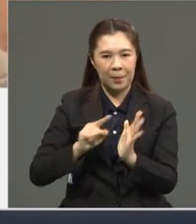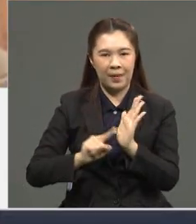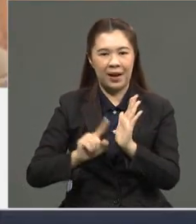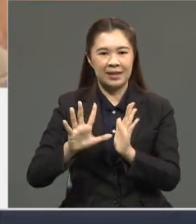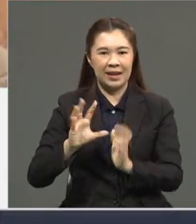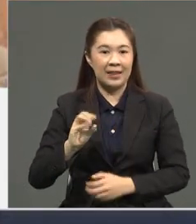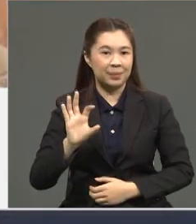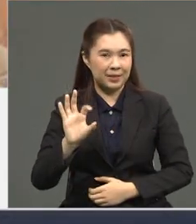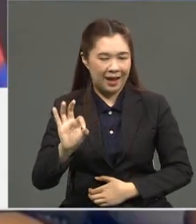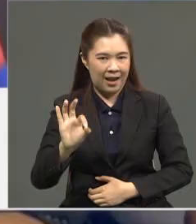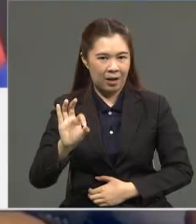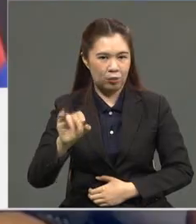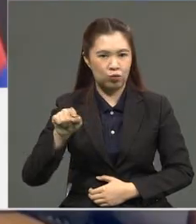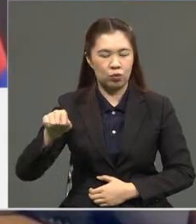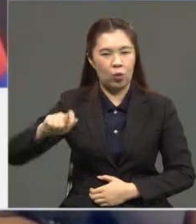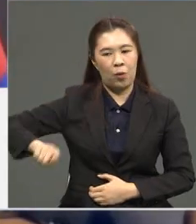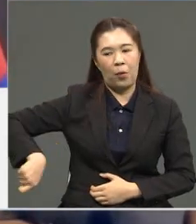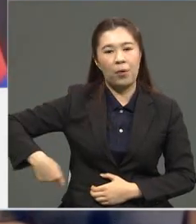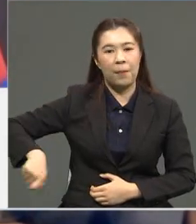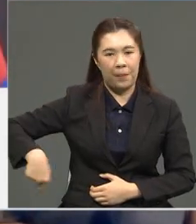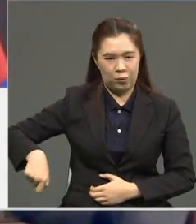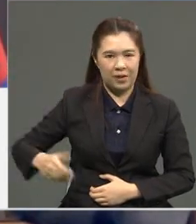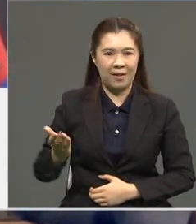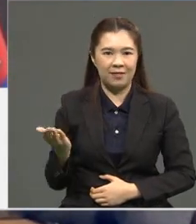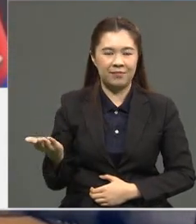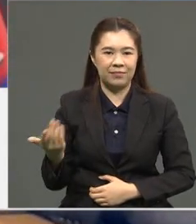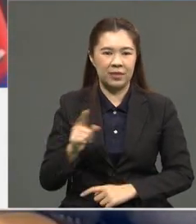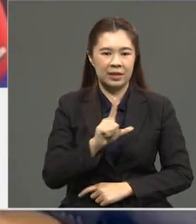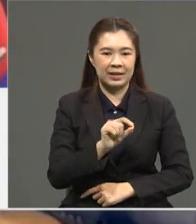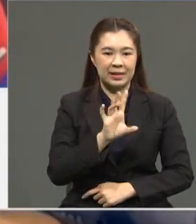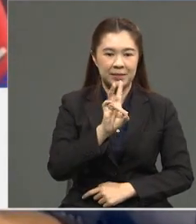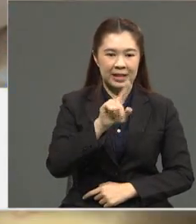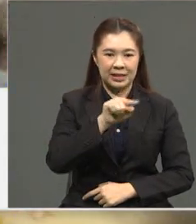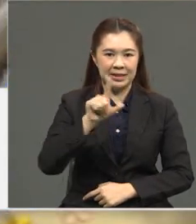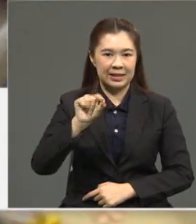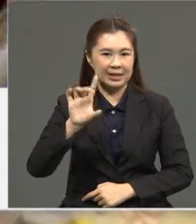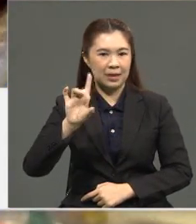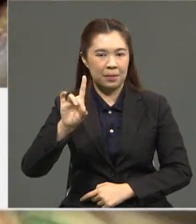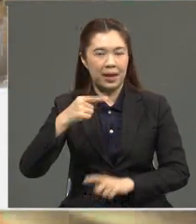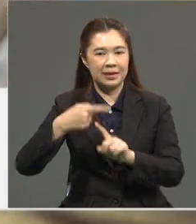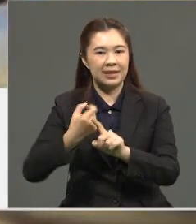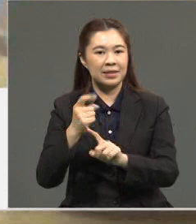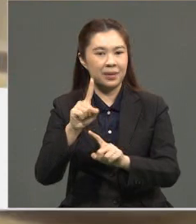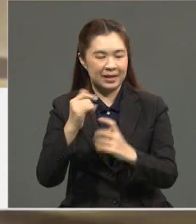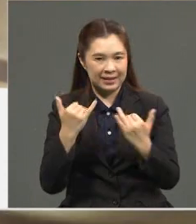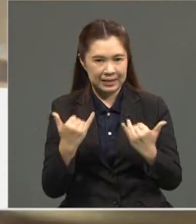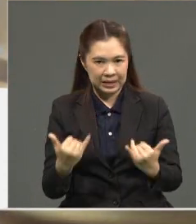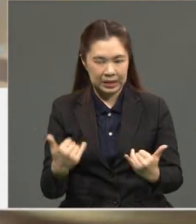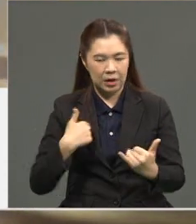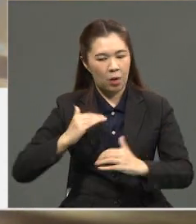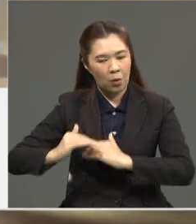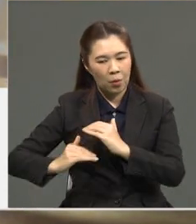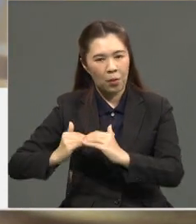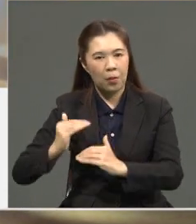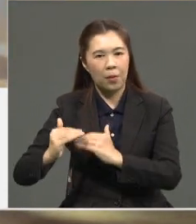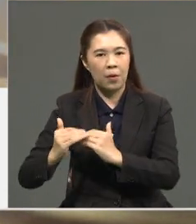59ณกรุงพนมเปนประเทศกัมพูชาครับระหว่าง 27-28พฤศจิกายนนี้เพื่อร่วมกันขับเคลื่อนความ